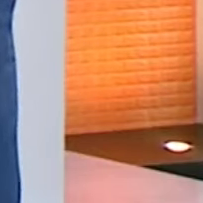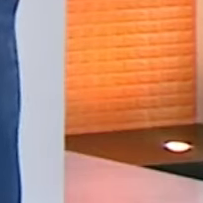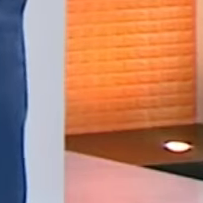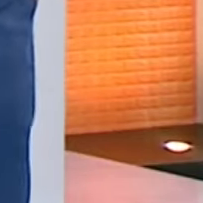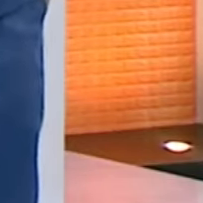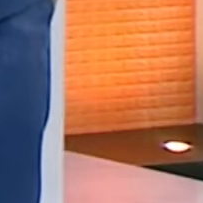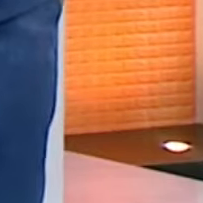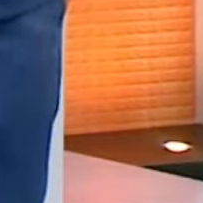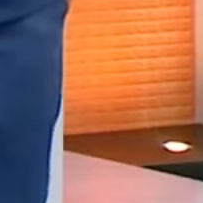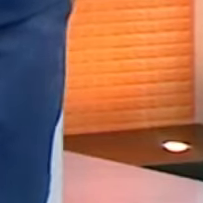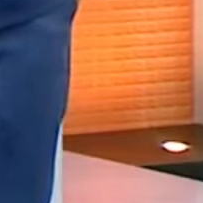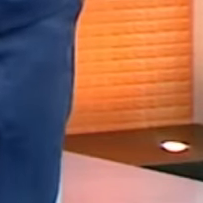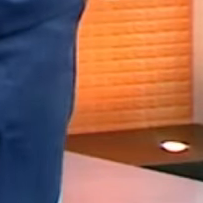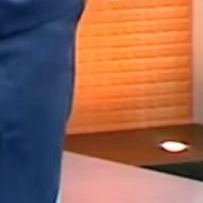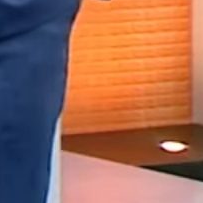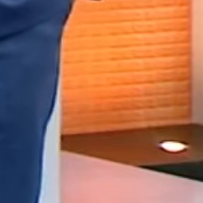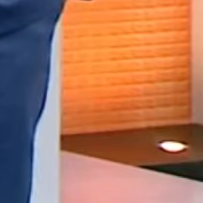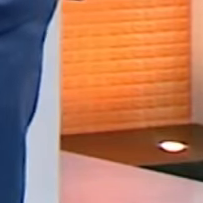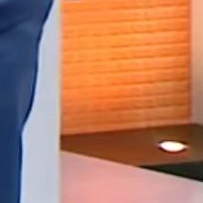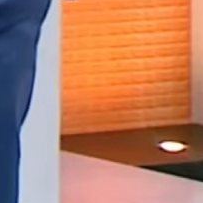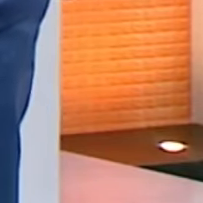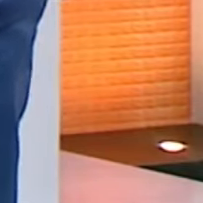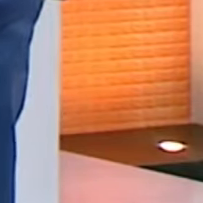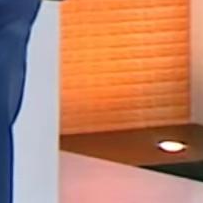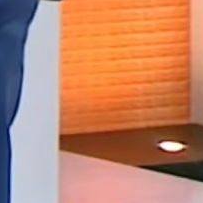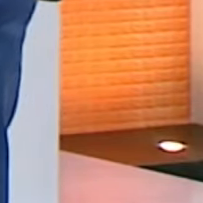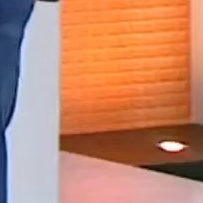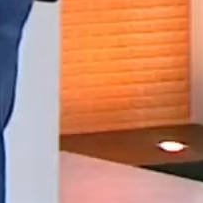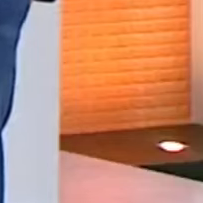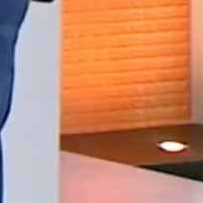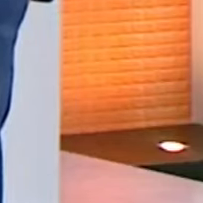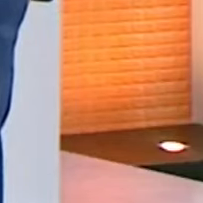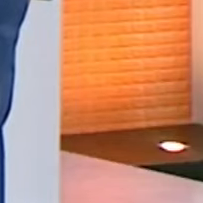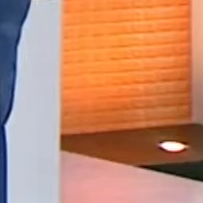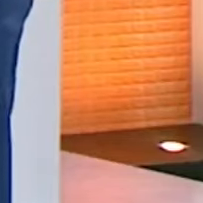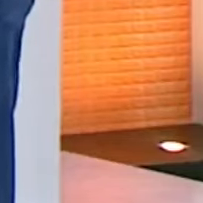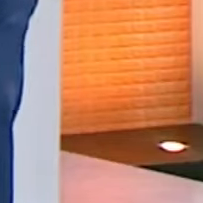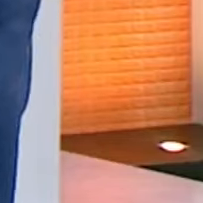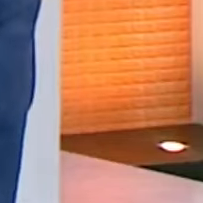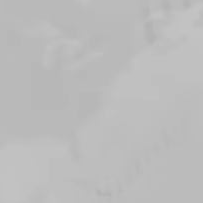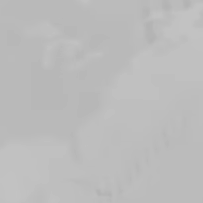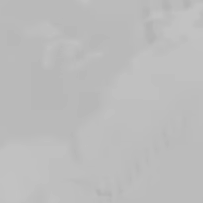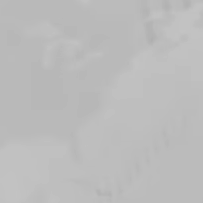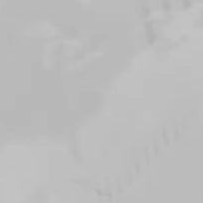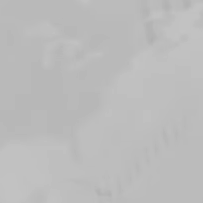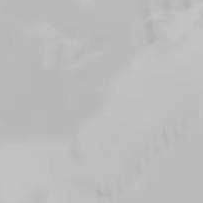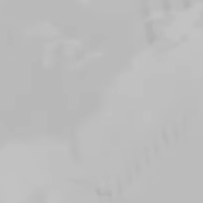TV at sa www.gmanews.tv.